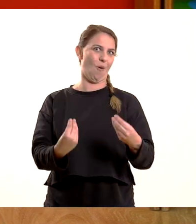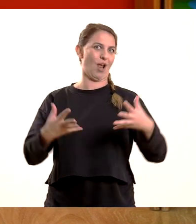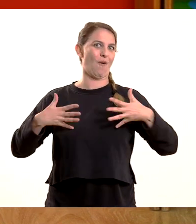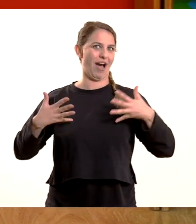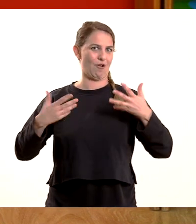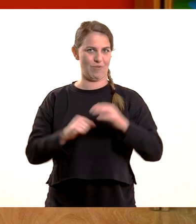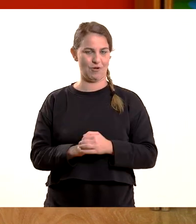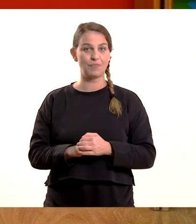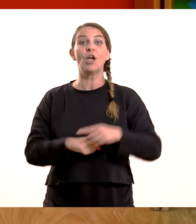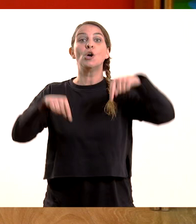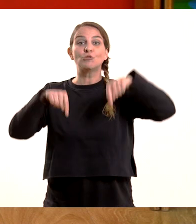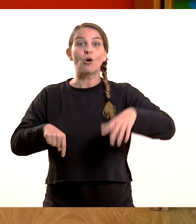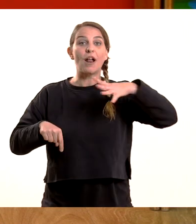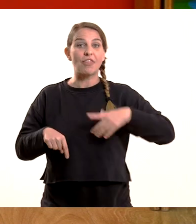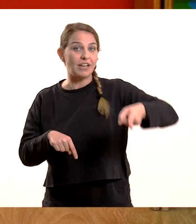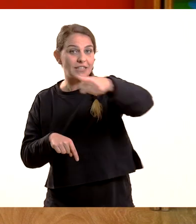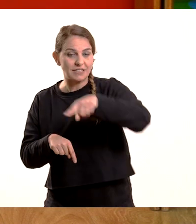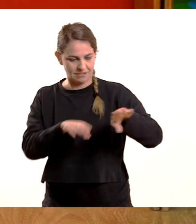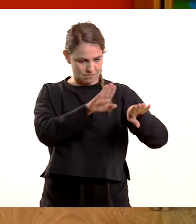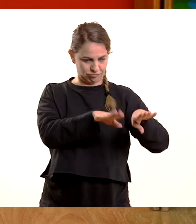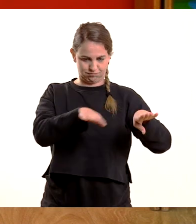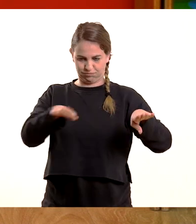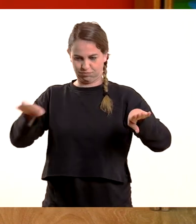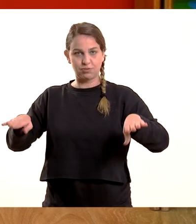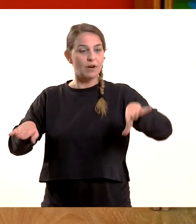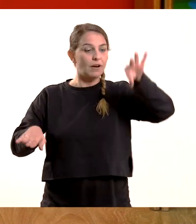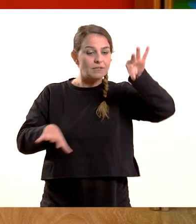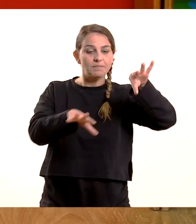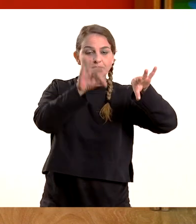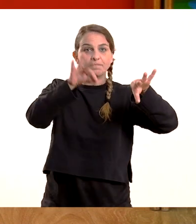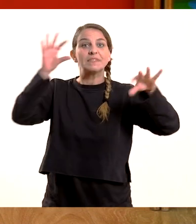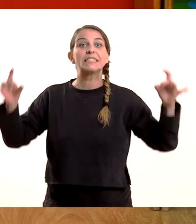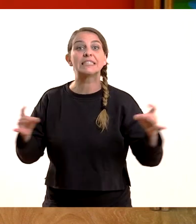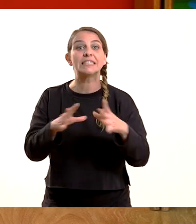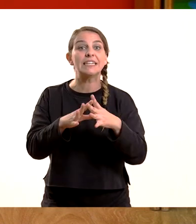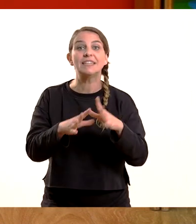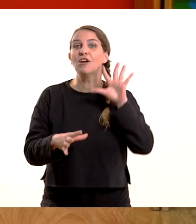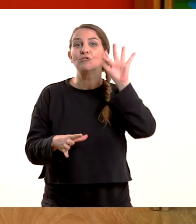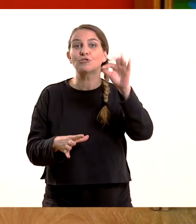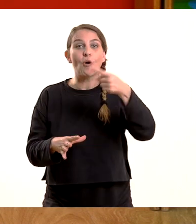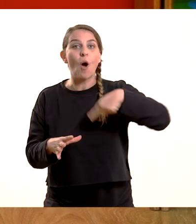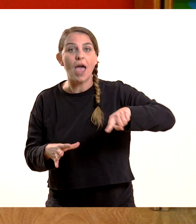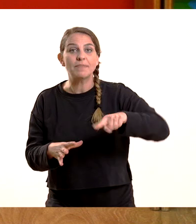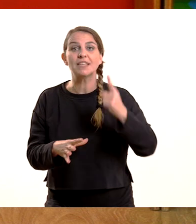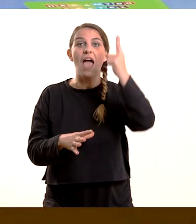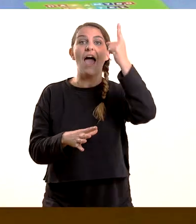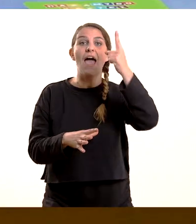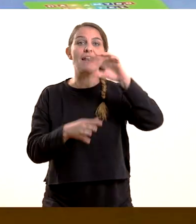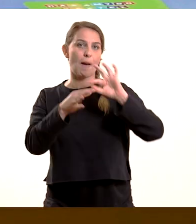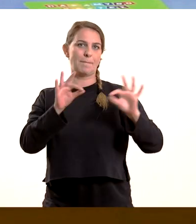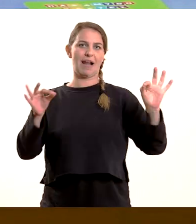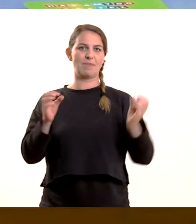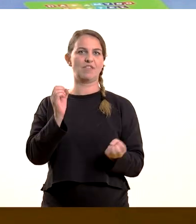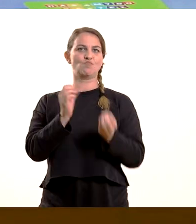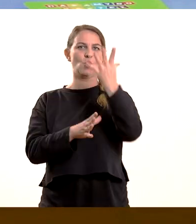Θέλετε να διαλέξουμε μαζί μερικές κάρτες τυχαία και να δημιουργήσουμε το δικό μας παραμυθί?